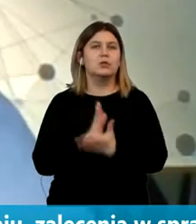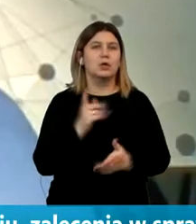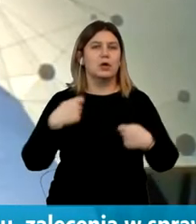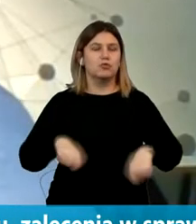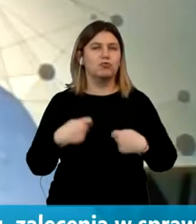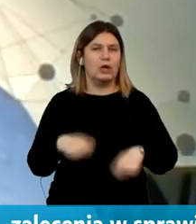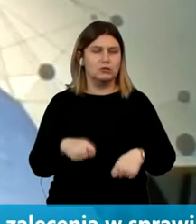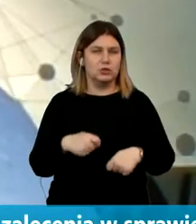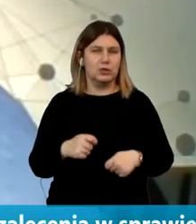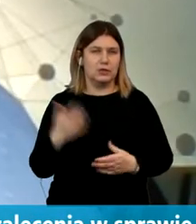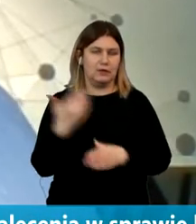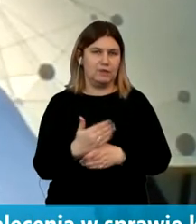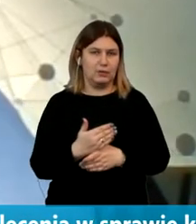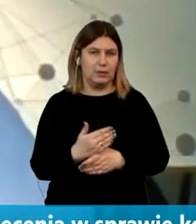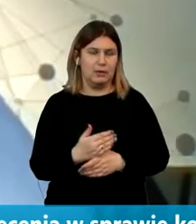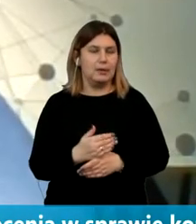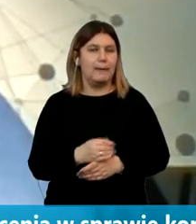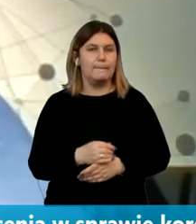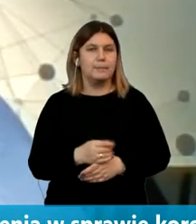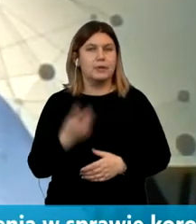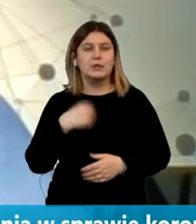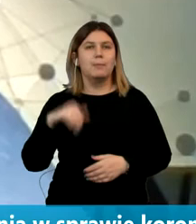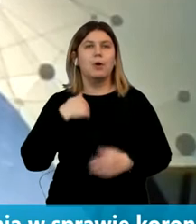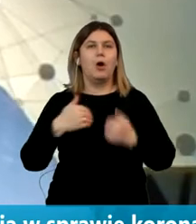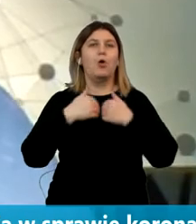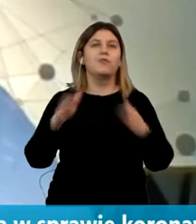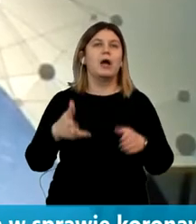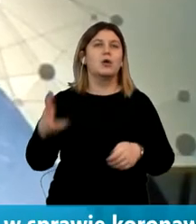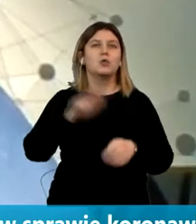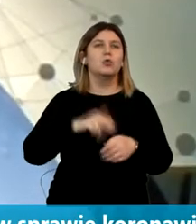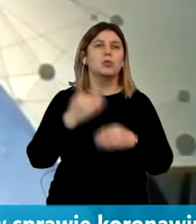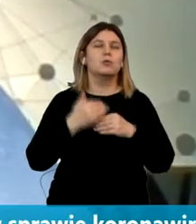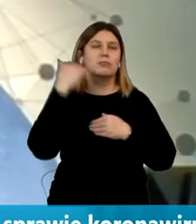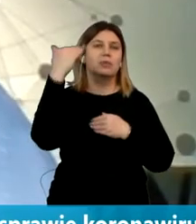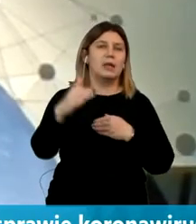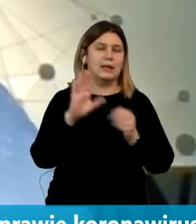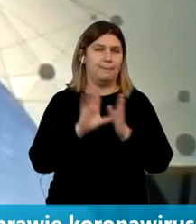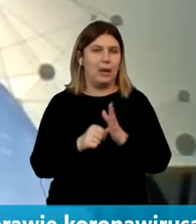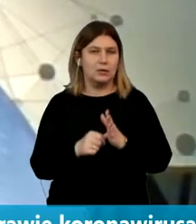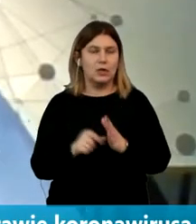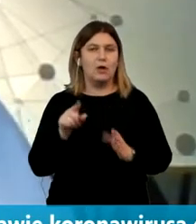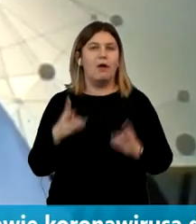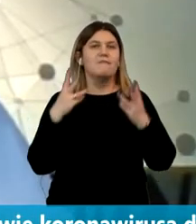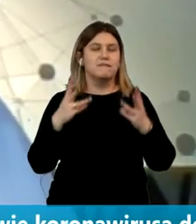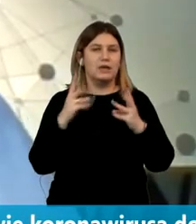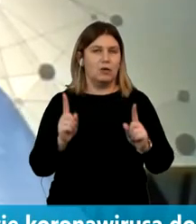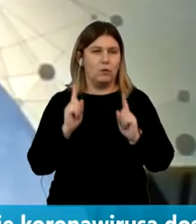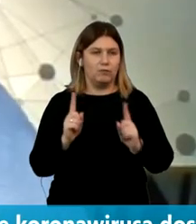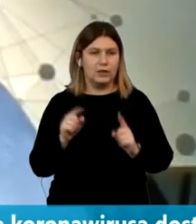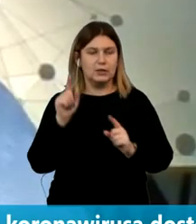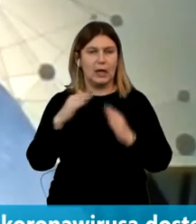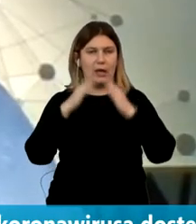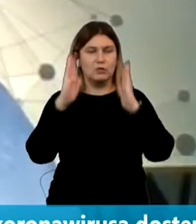szczecińskich przedsiębiorców, a więc nie byłaby otwarta na tych, którzy są spoza naszego miasta. I tu ważna uwaga, te stoiska,